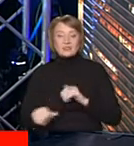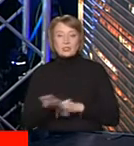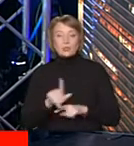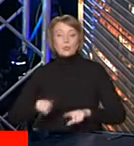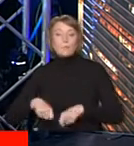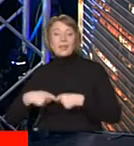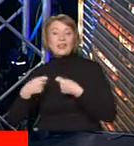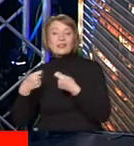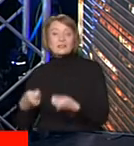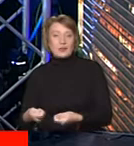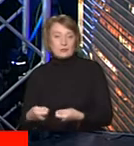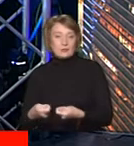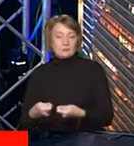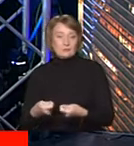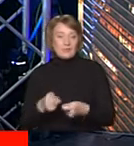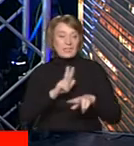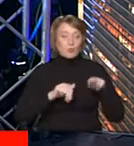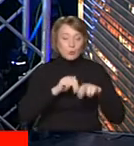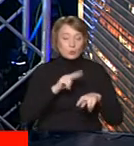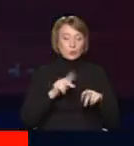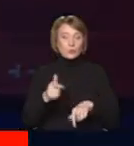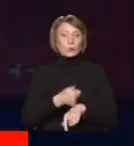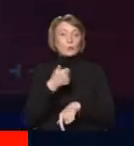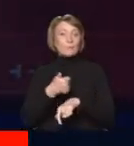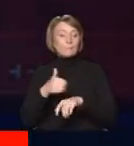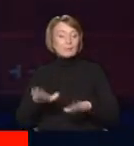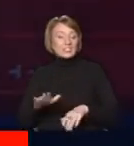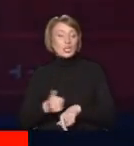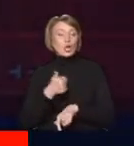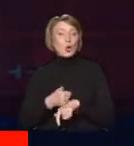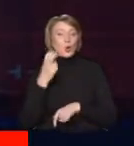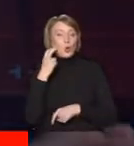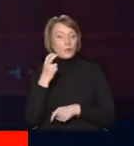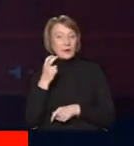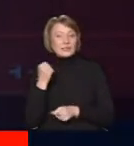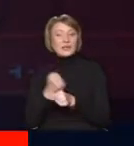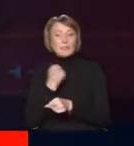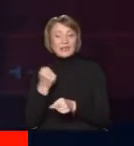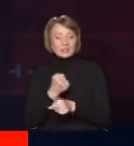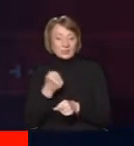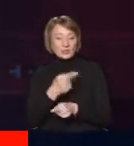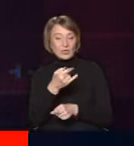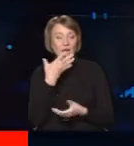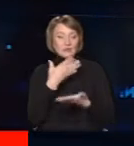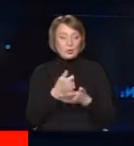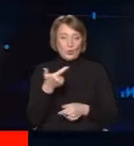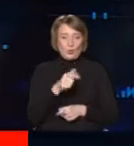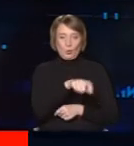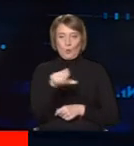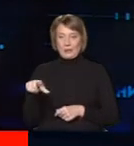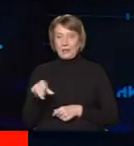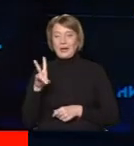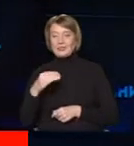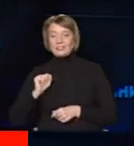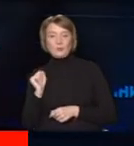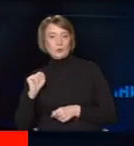ці земельні ділянки забудовникам. Так от, міський голова, якщо він справді працює на громаду, а не на інтереси своїх друзів забудовників, та він би такі договори